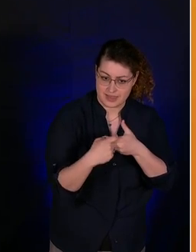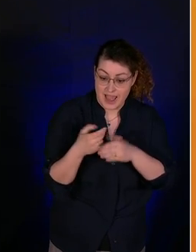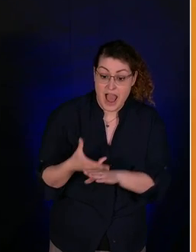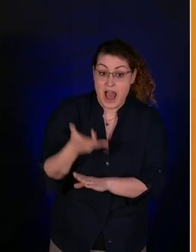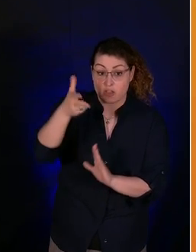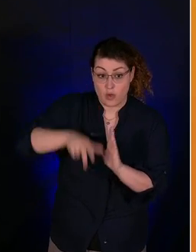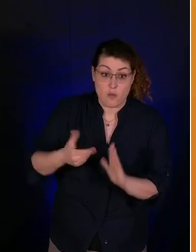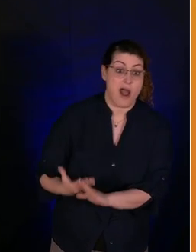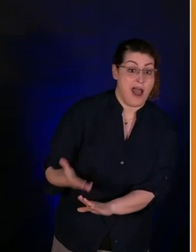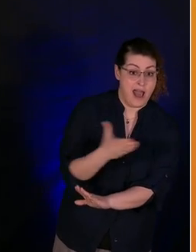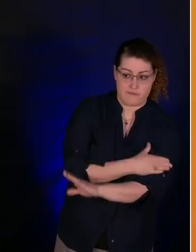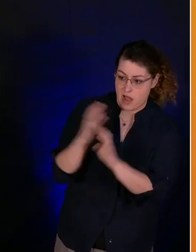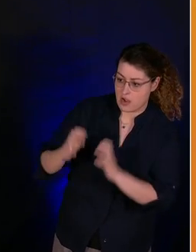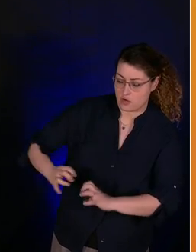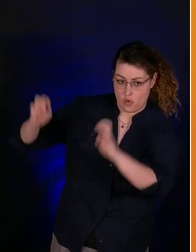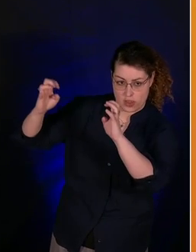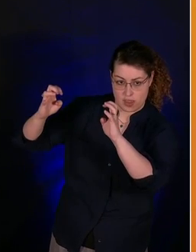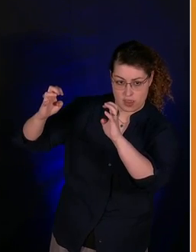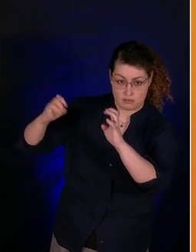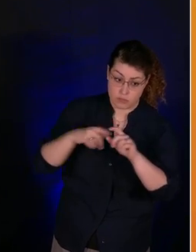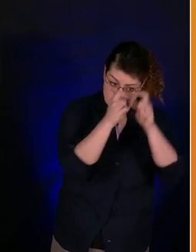congrès, tel que prévu par nos statuts.